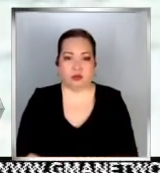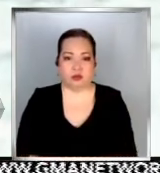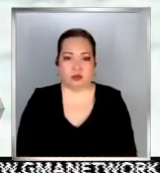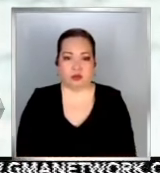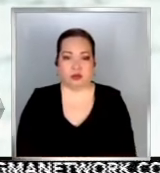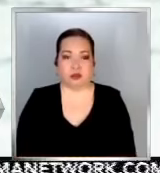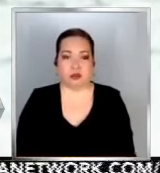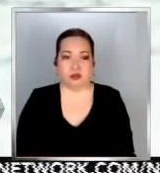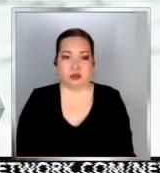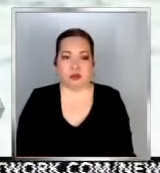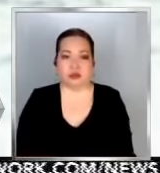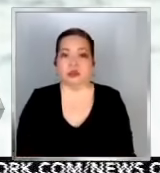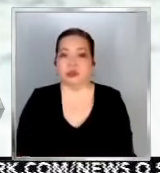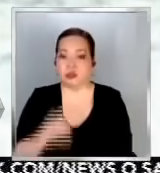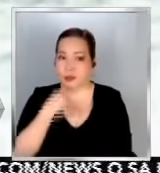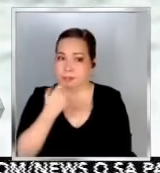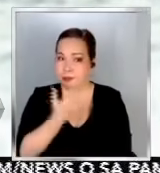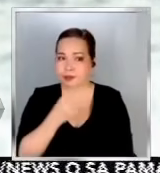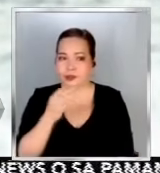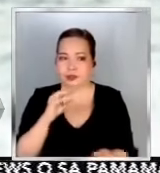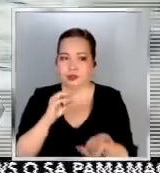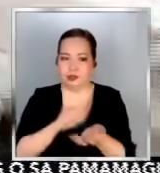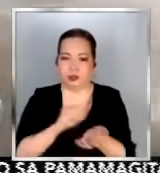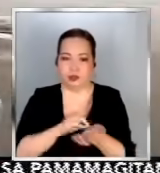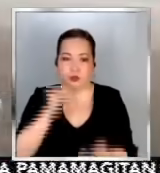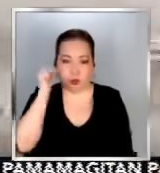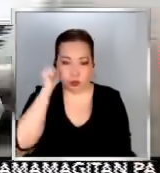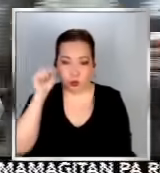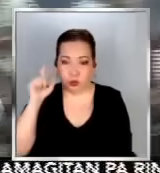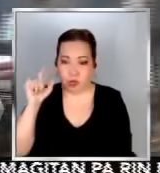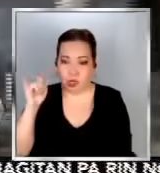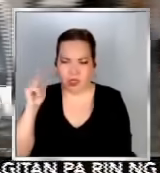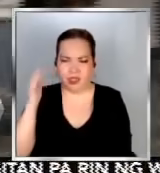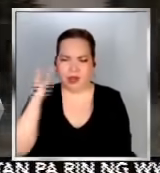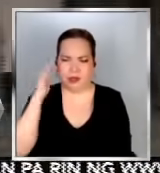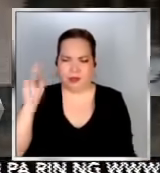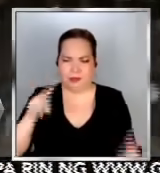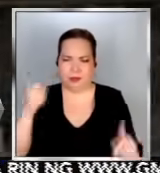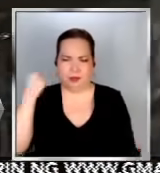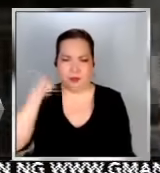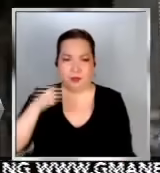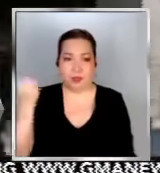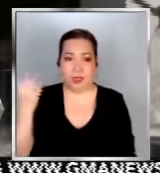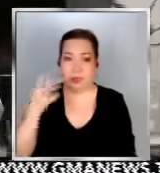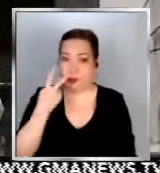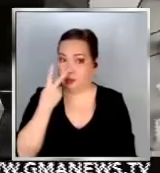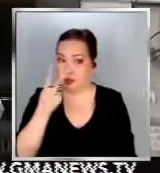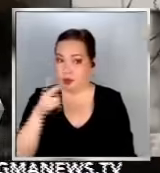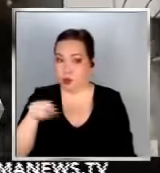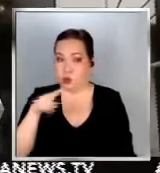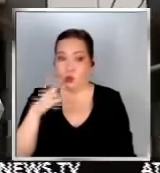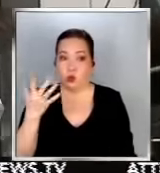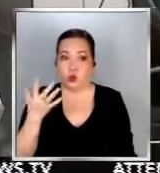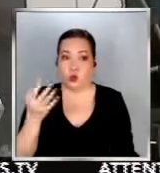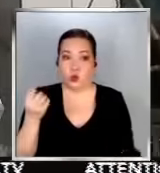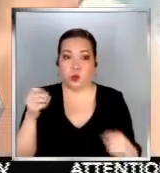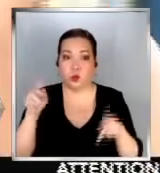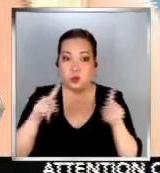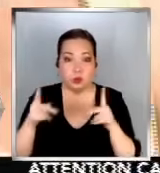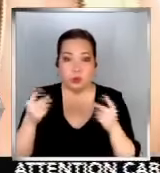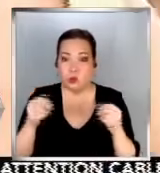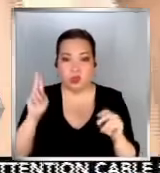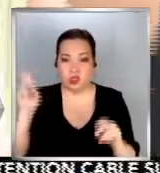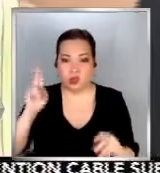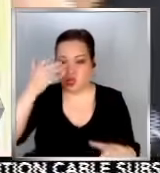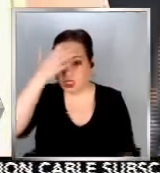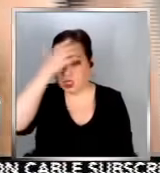Dr. Solante, marami nang hindi sumusunod dito. Tulad dito sa Kamuning Market na karamihan walang suot na face shield, may ilang